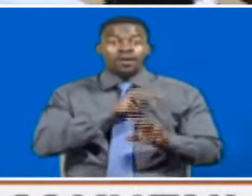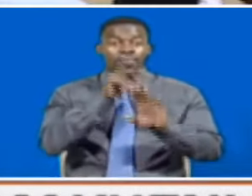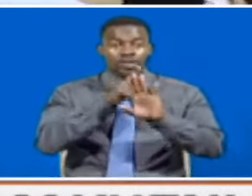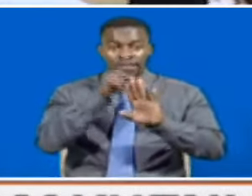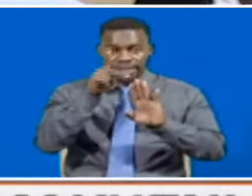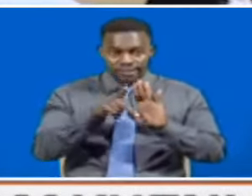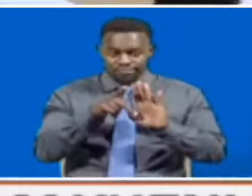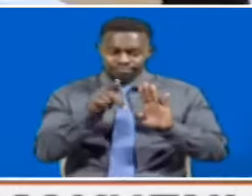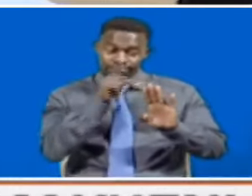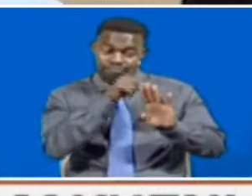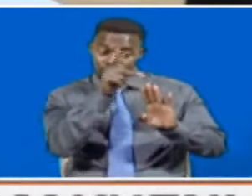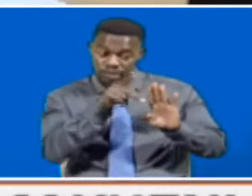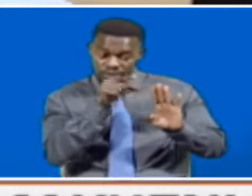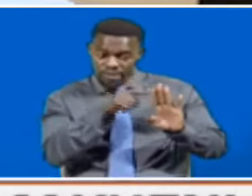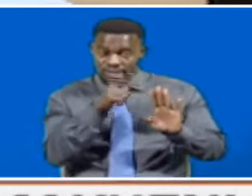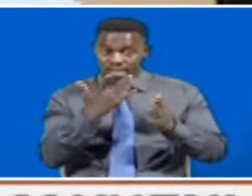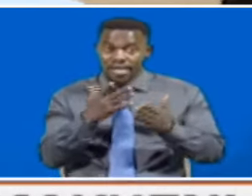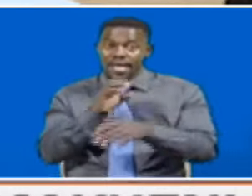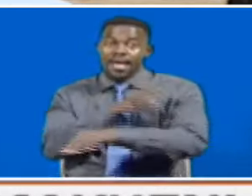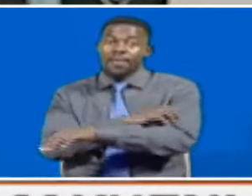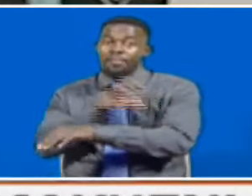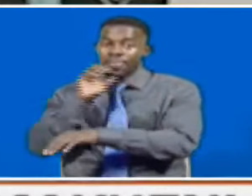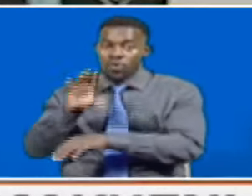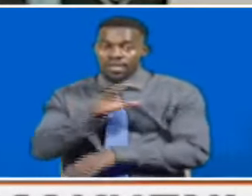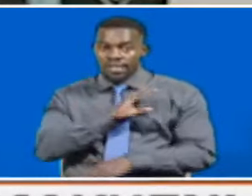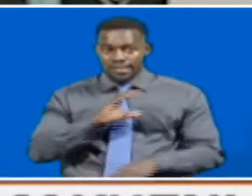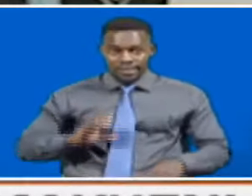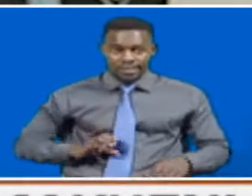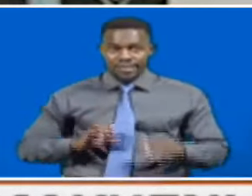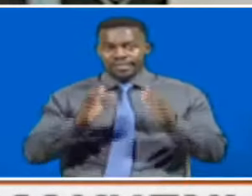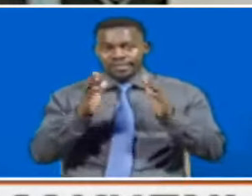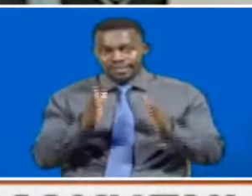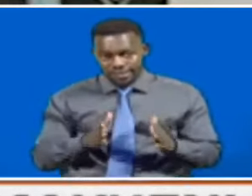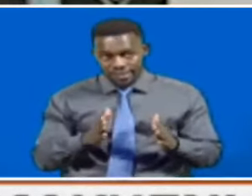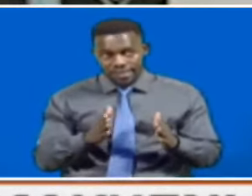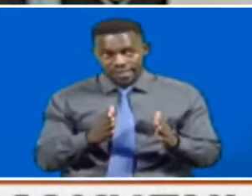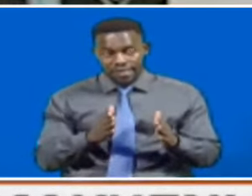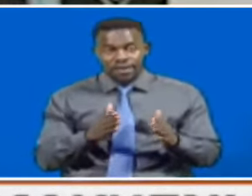the Christians to be empowered economically. Kutoka huo mwaka wa